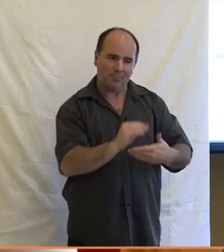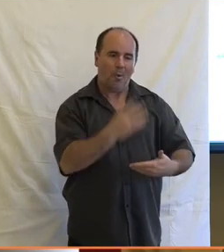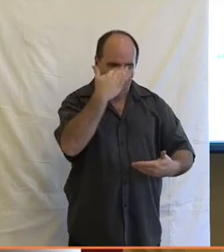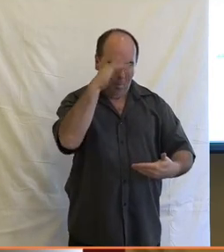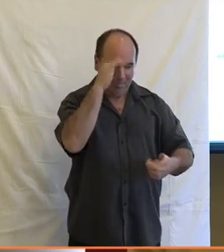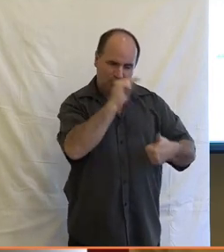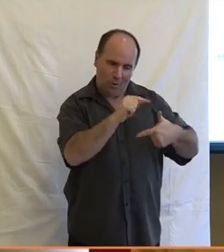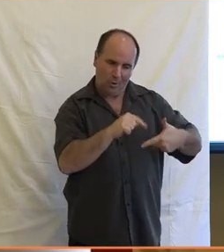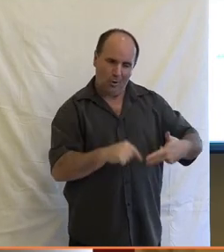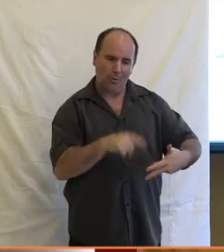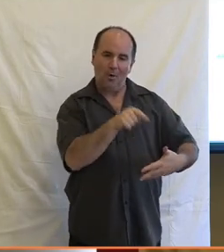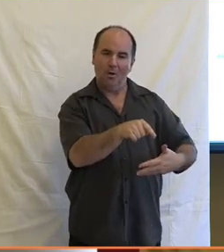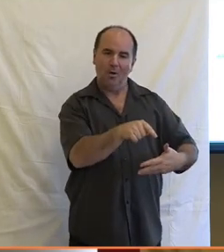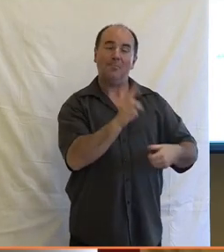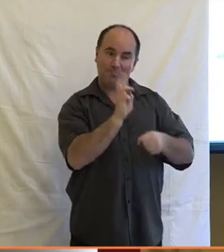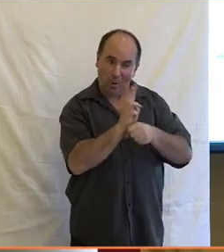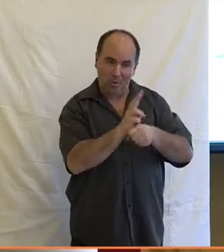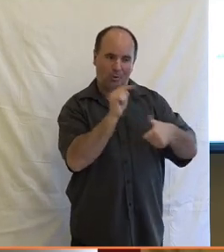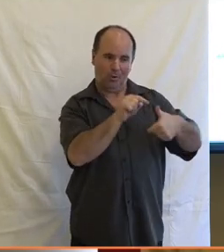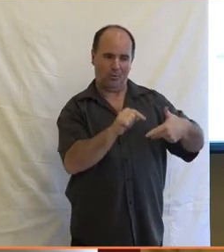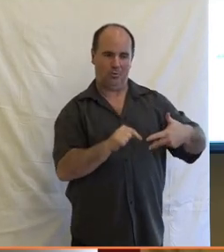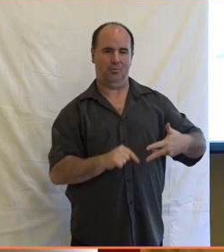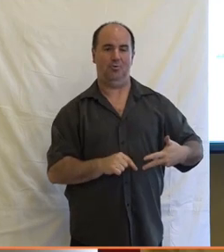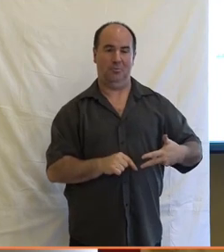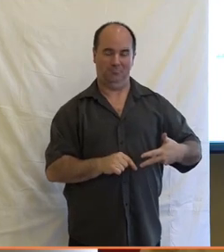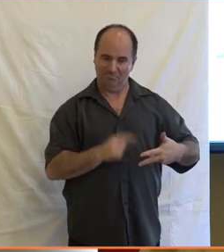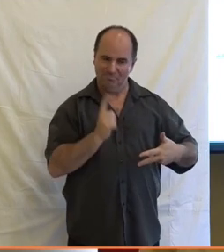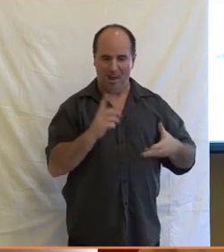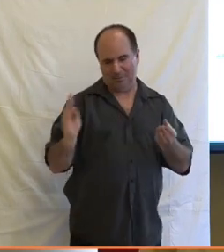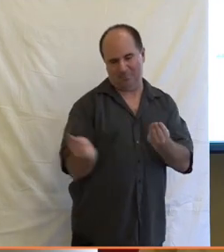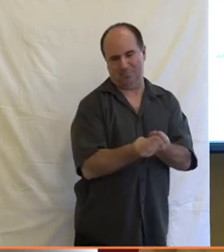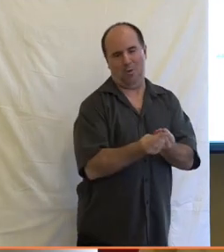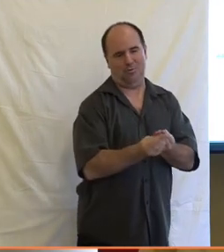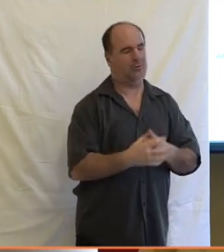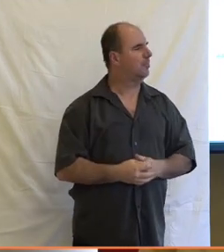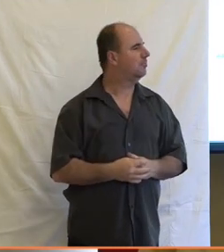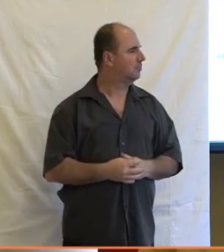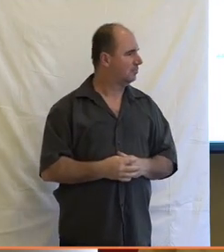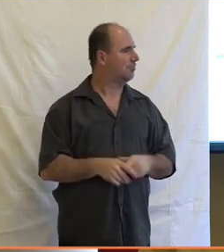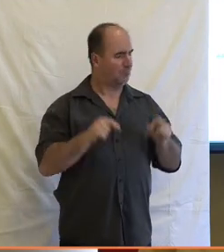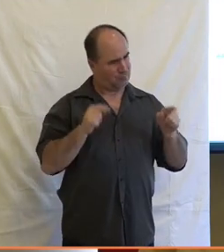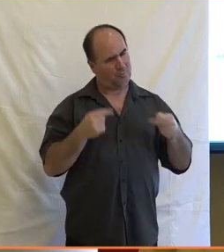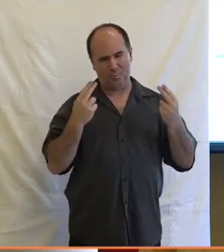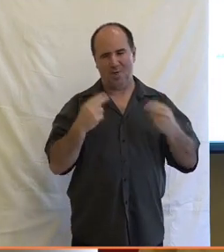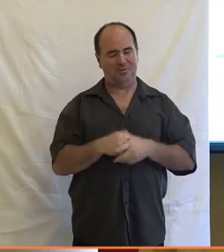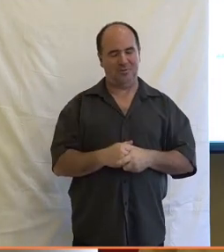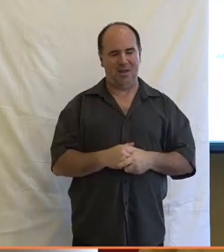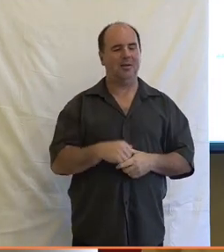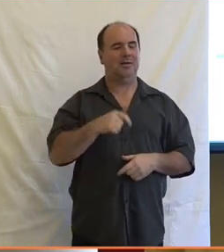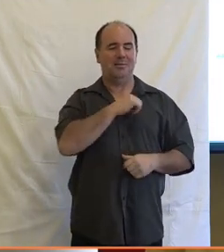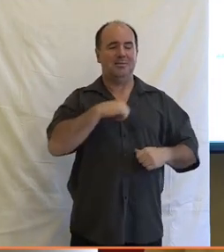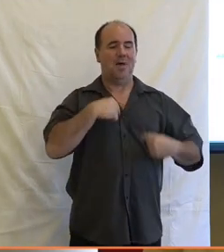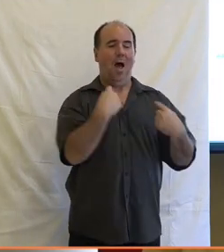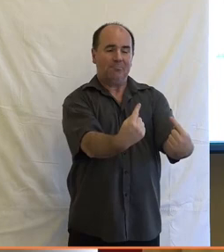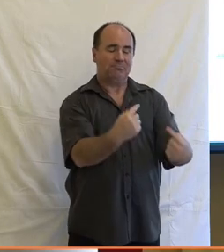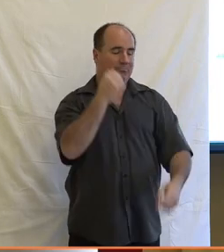nakonec nedal, že jo. Takže to nejde. Ale myslím si, že tohle je strašně důležité. Ten přístup toho člověka nebo